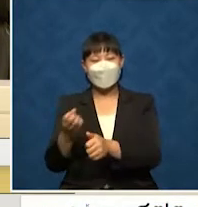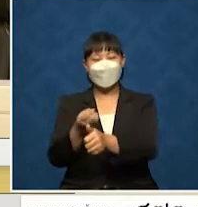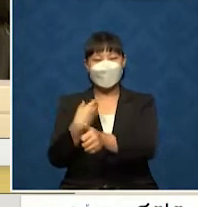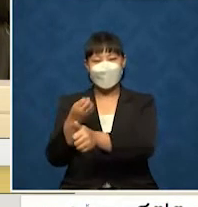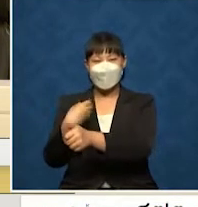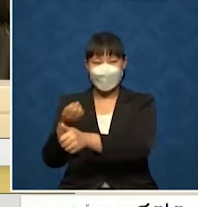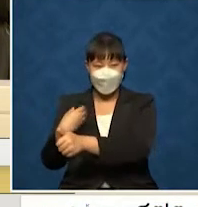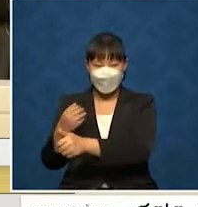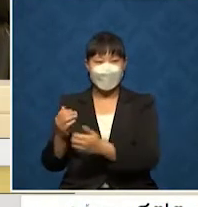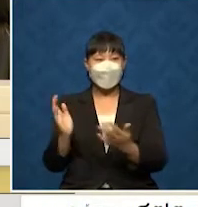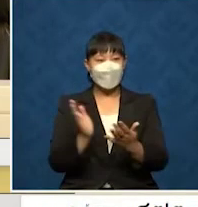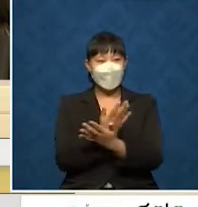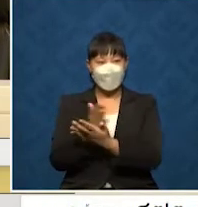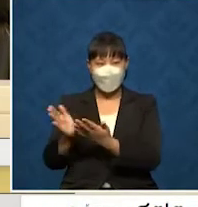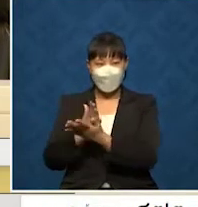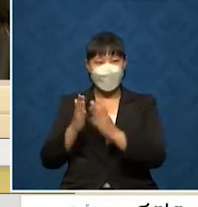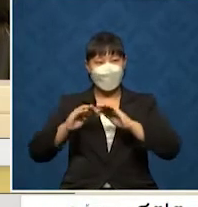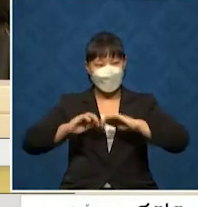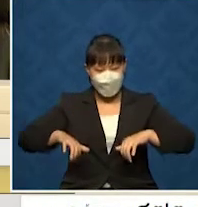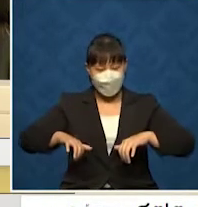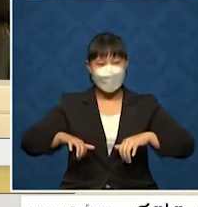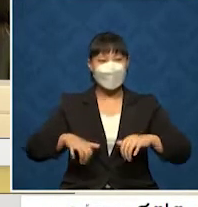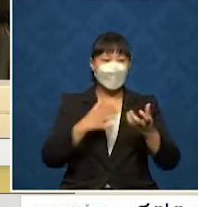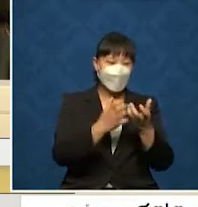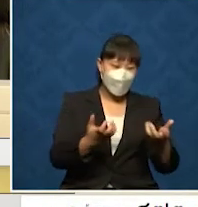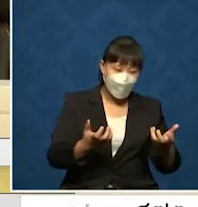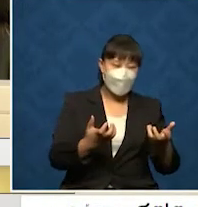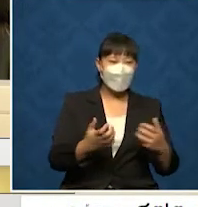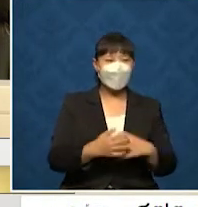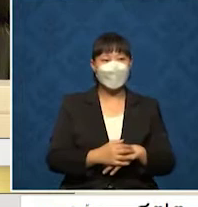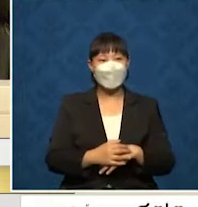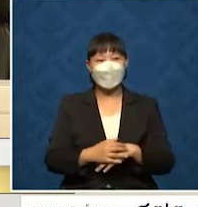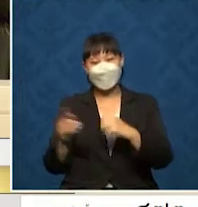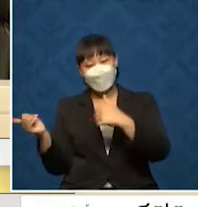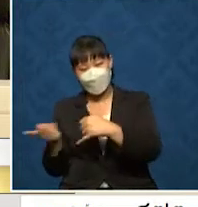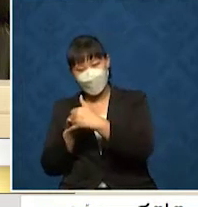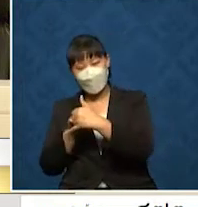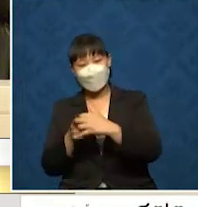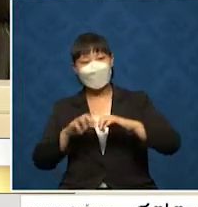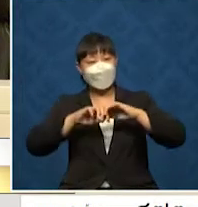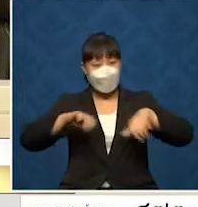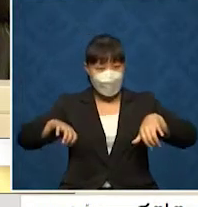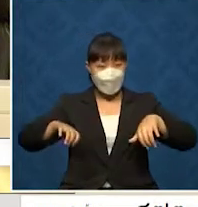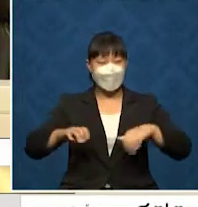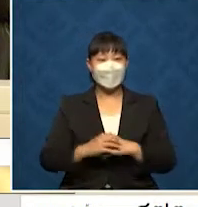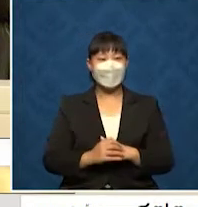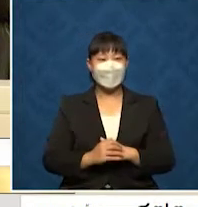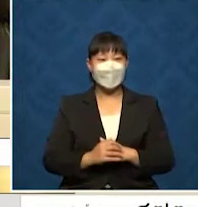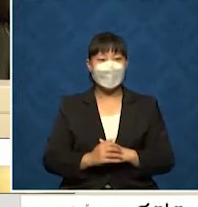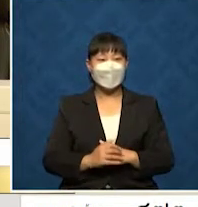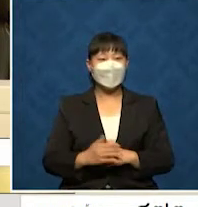แยกคดีทรัพย์ออกจากคดีอาญาเพราะในอดีตการทำ